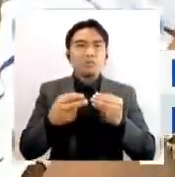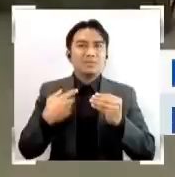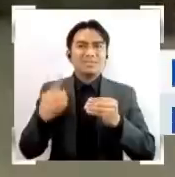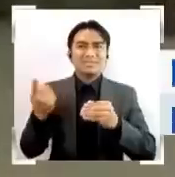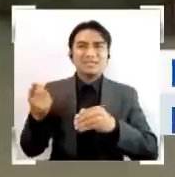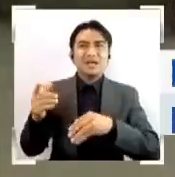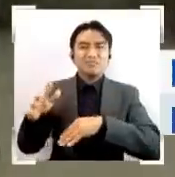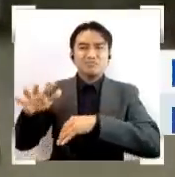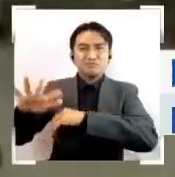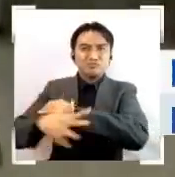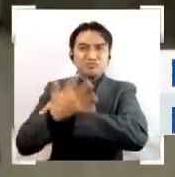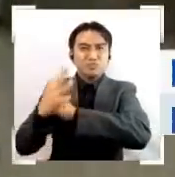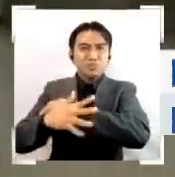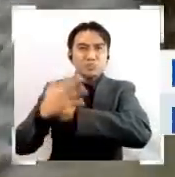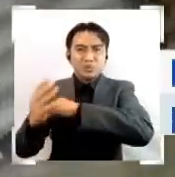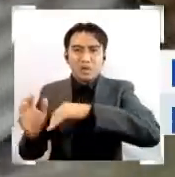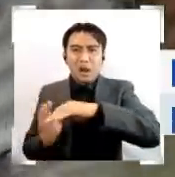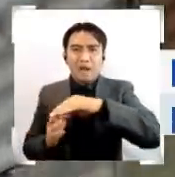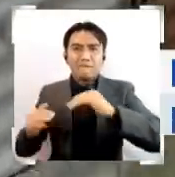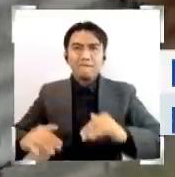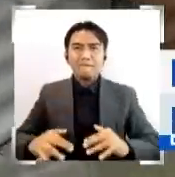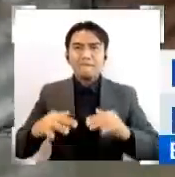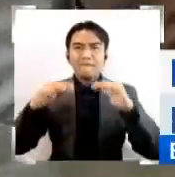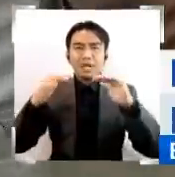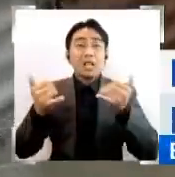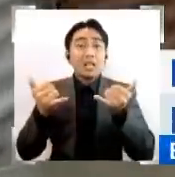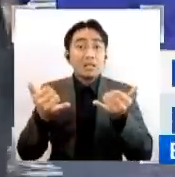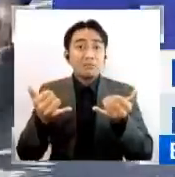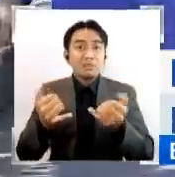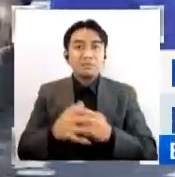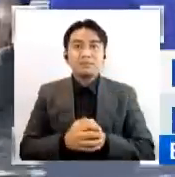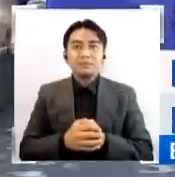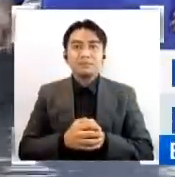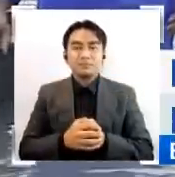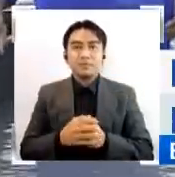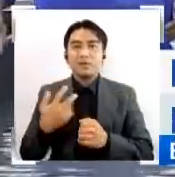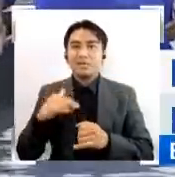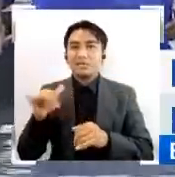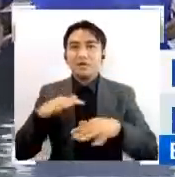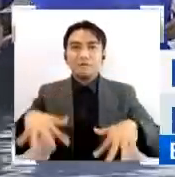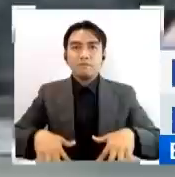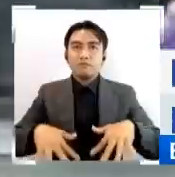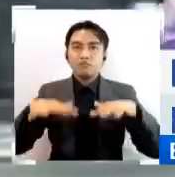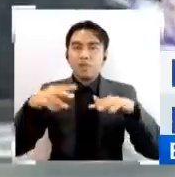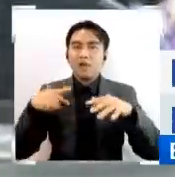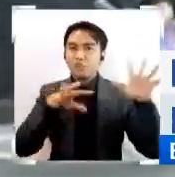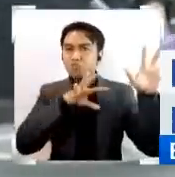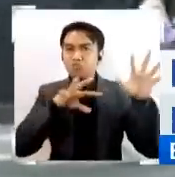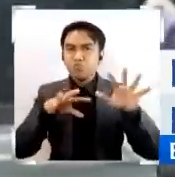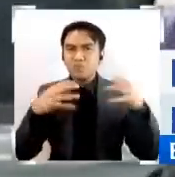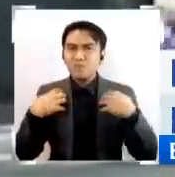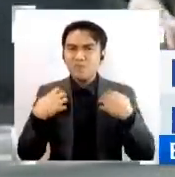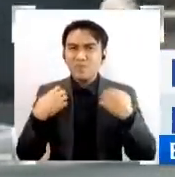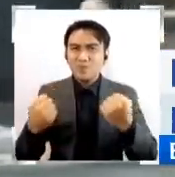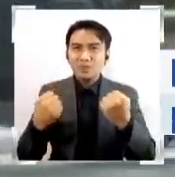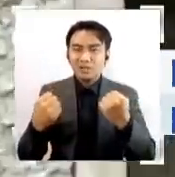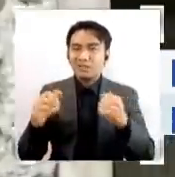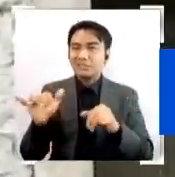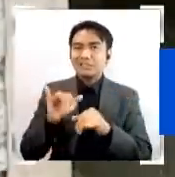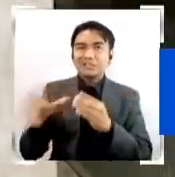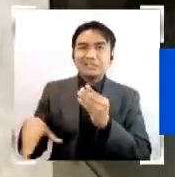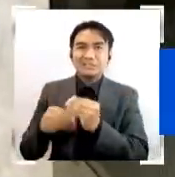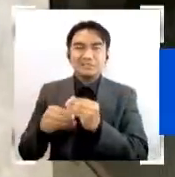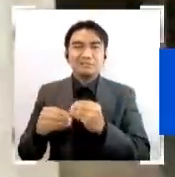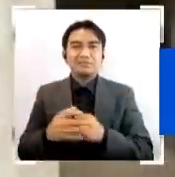Sa ngayon. Sa Balagtas, Bulacan, ang baha pinatindi ng high tide. Madalas po, misa daw hulog pa kami sa gilid eh.